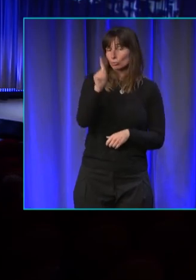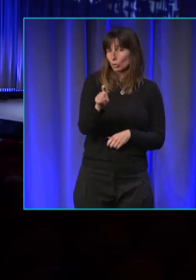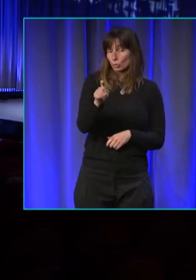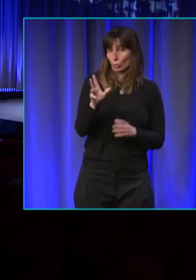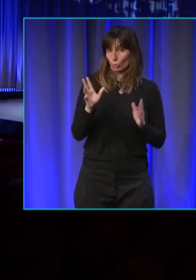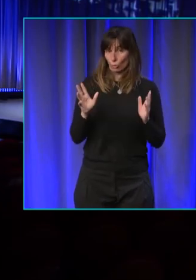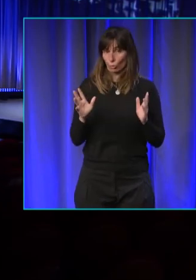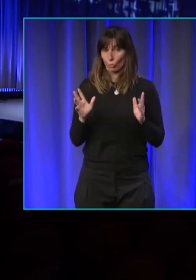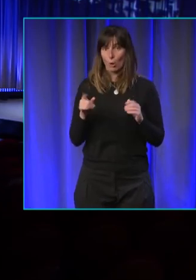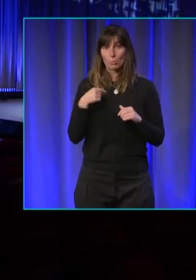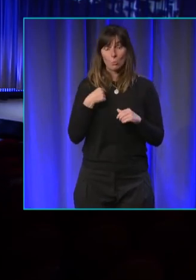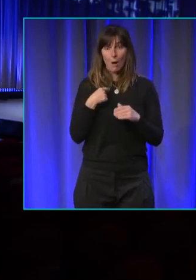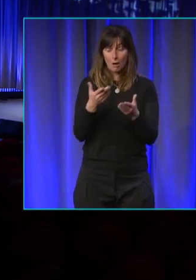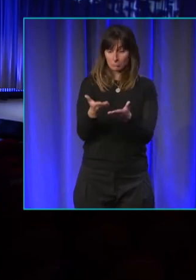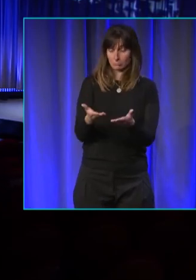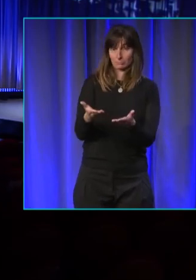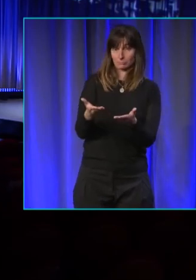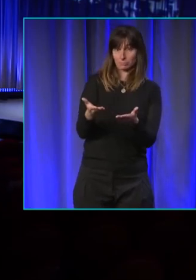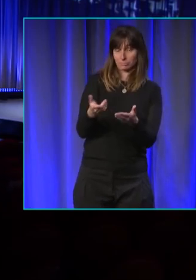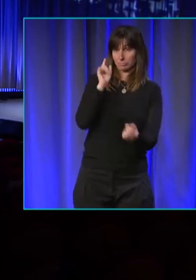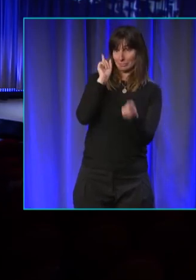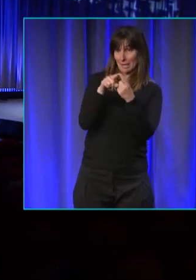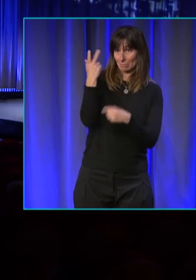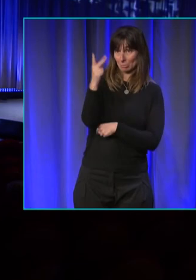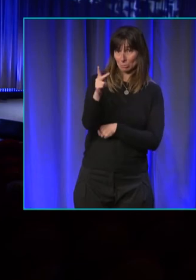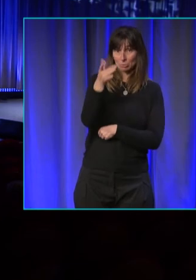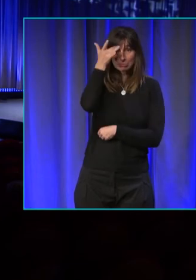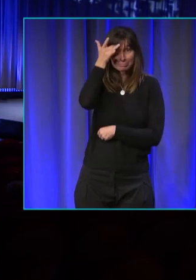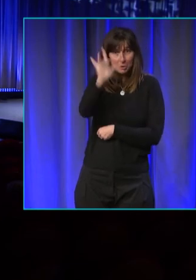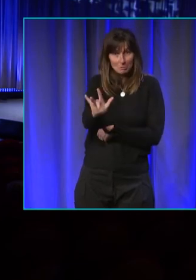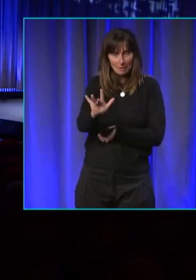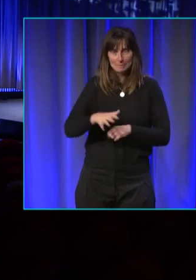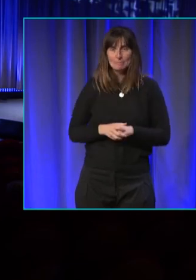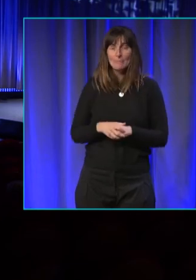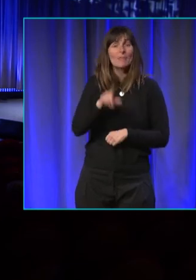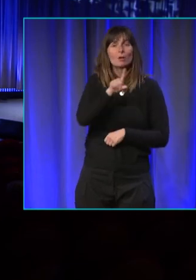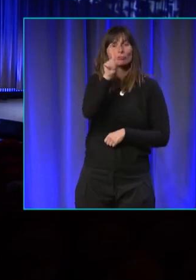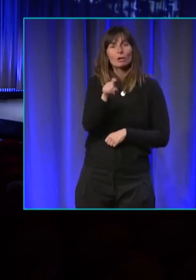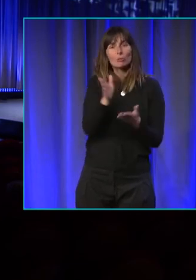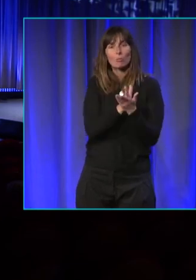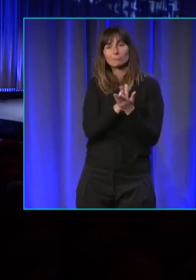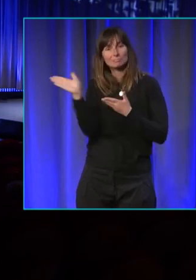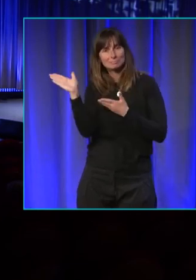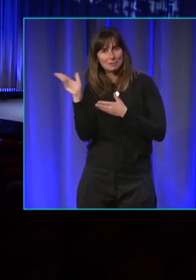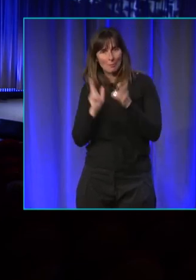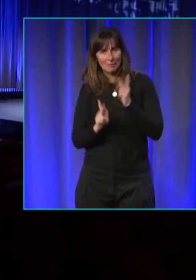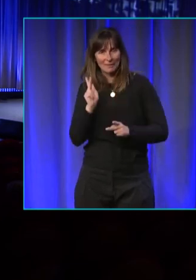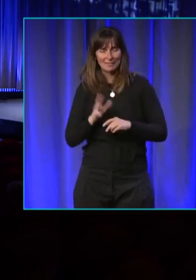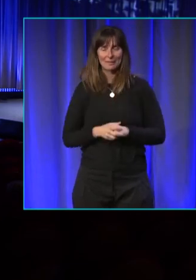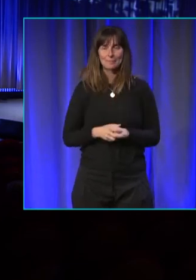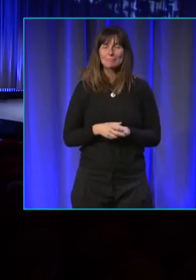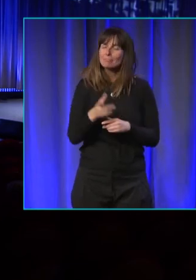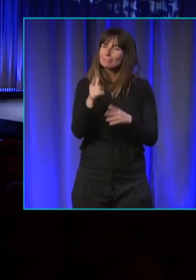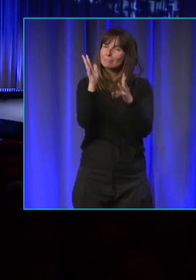partie de ce domaine-là, et c'est une question qui n'a rien à voir. Simplement, avec ce que vous dites, simplement